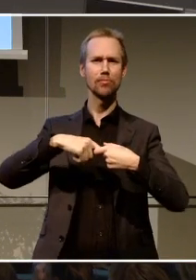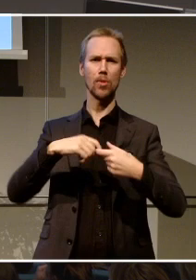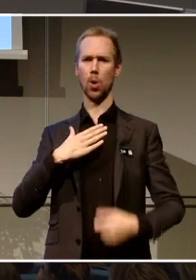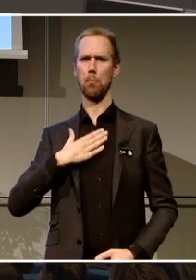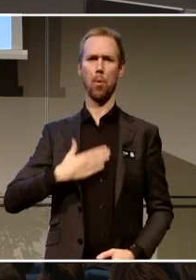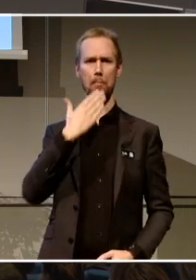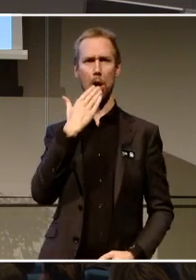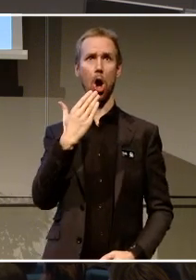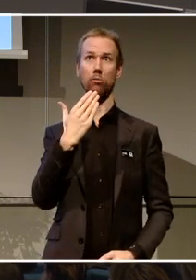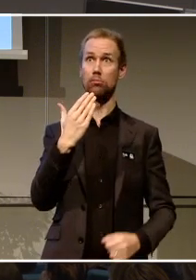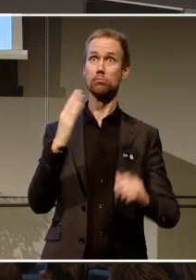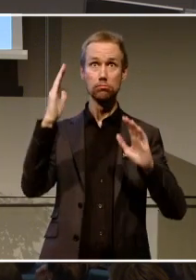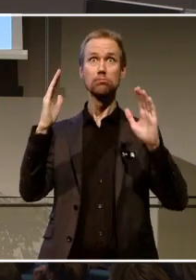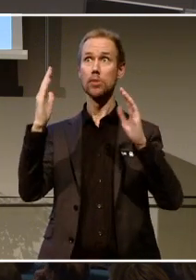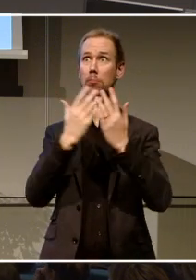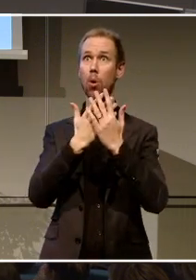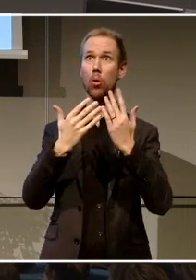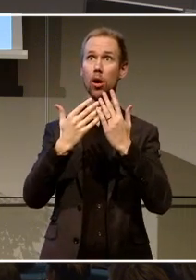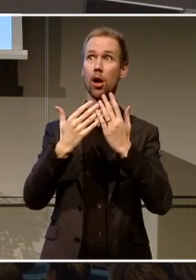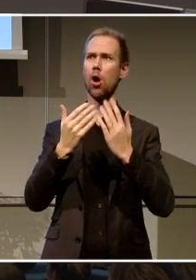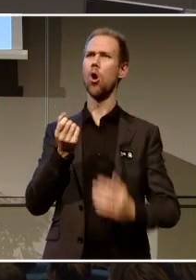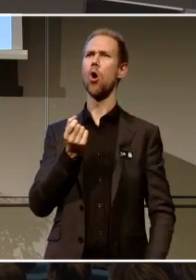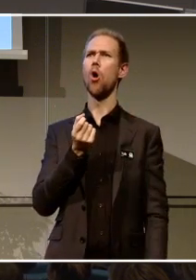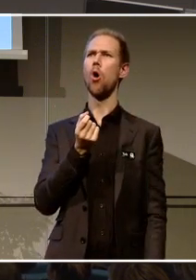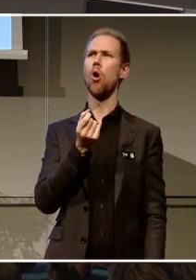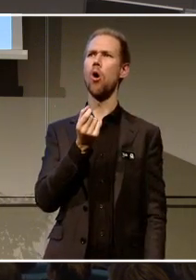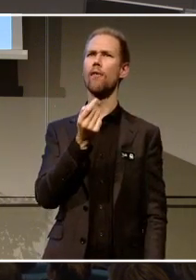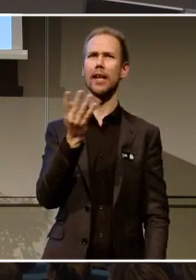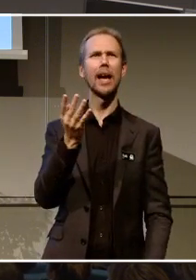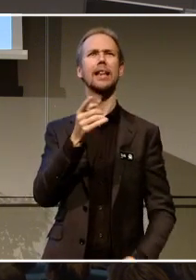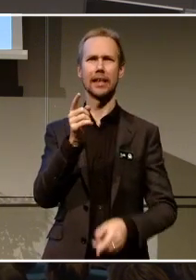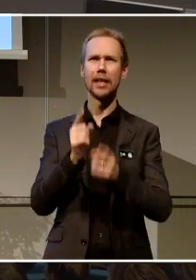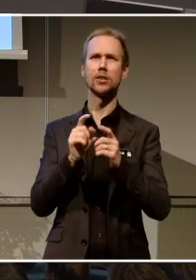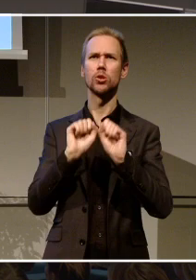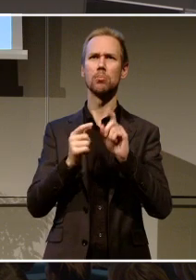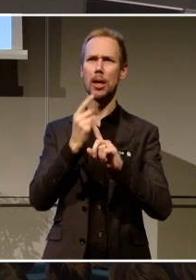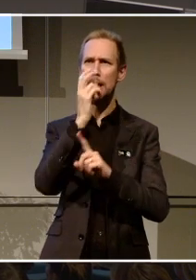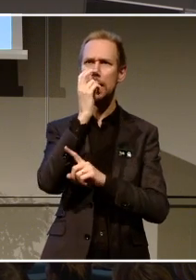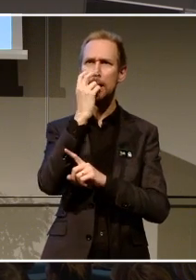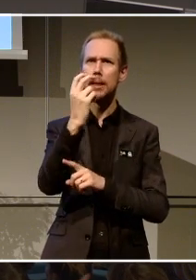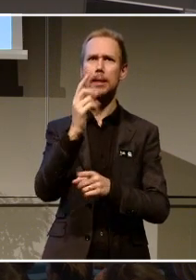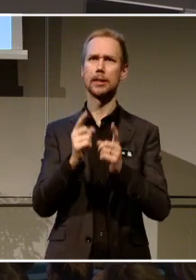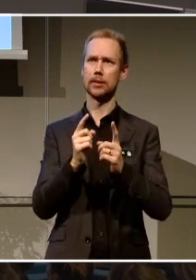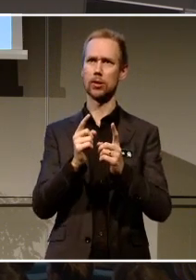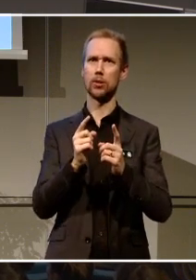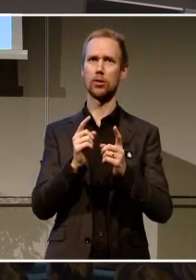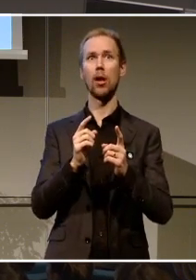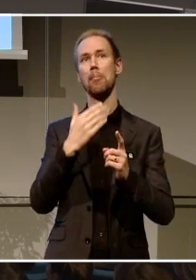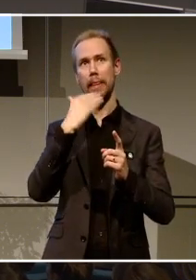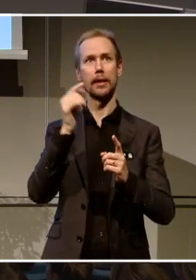Ja, och ni andra, ni kan ju om jag blir lite tråkig så där börja leta efter en sån. Och försöka vara lite mindful här